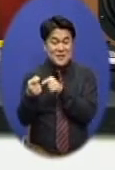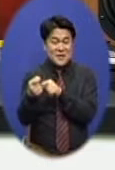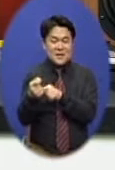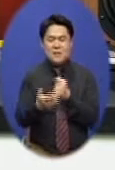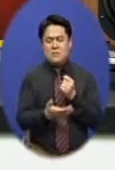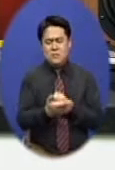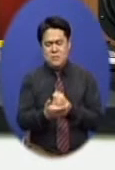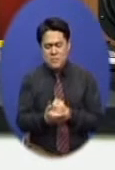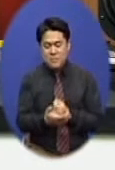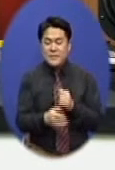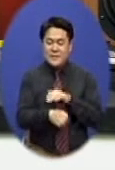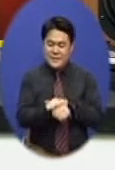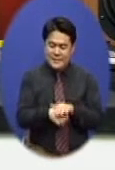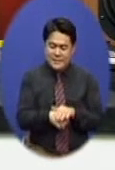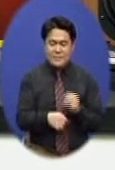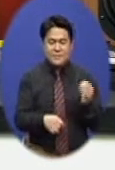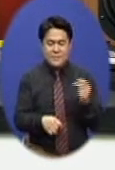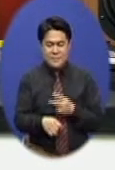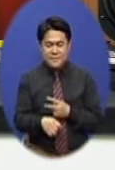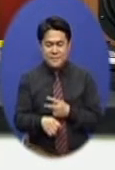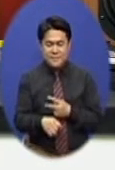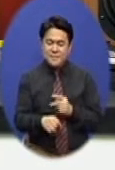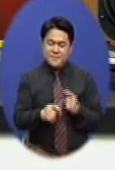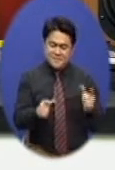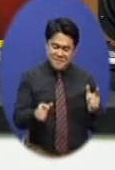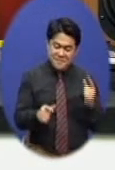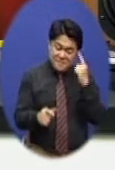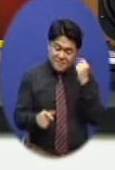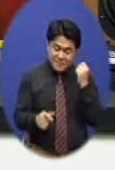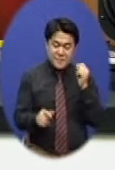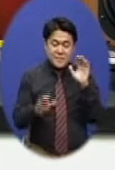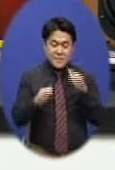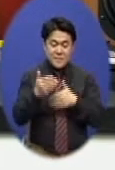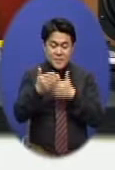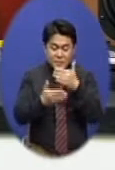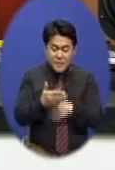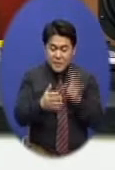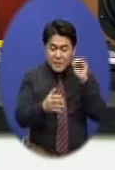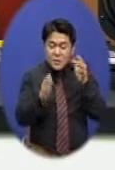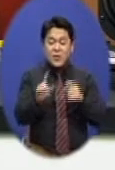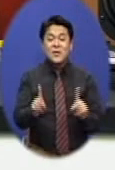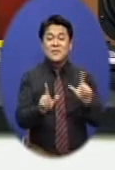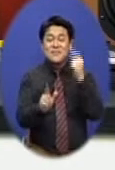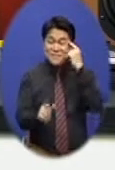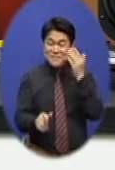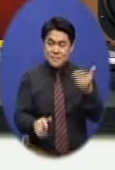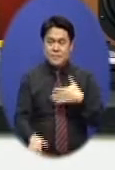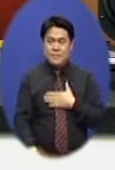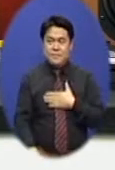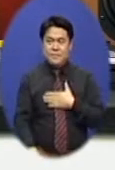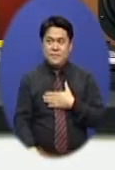좀 아쉽고 어떤 거는 잘했고 자, 어떤 각오로 한 해를 보내실 건지요? 지금까지 뭐 올 한